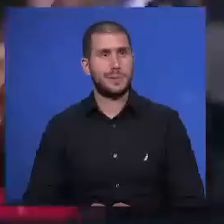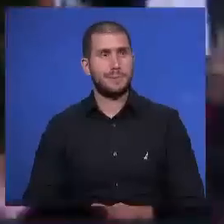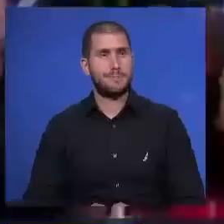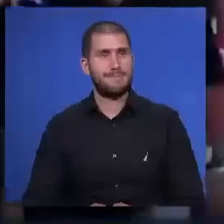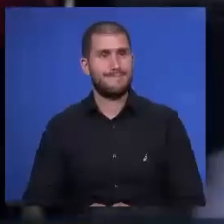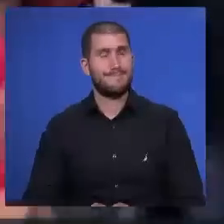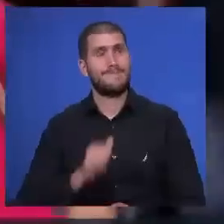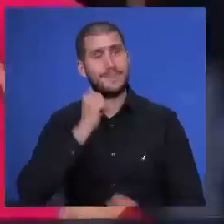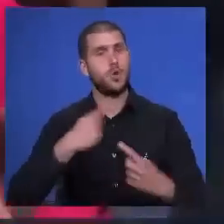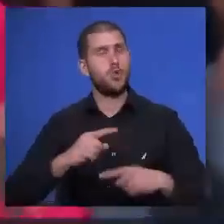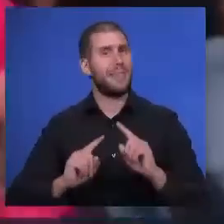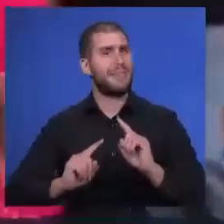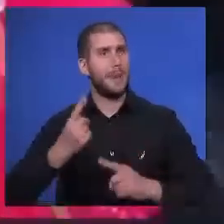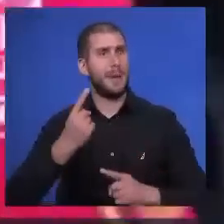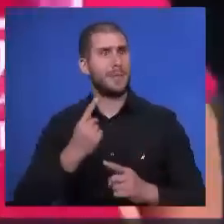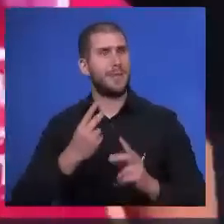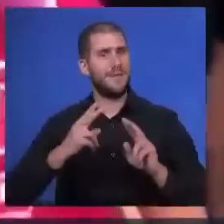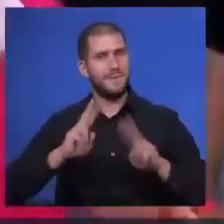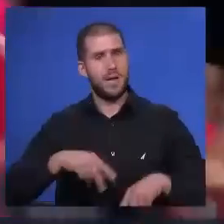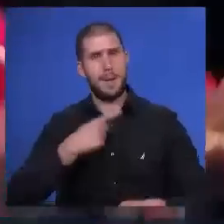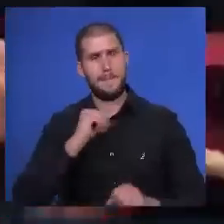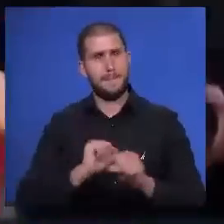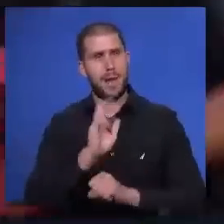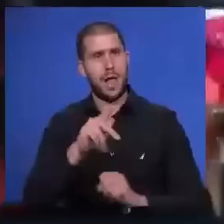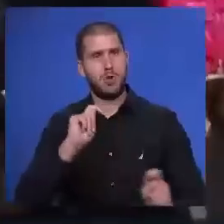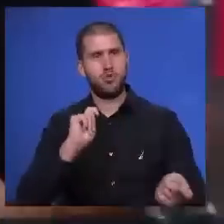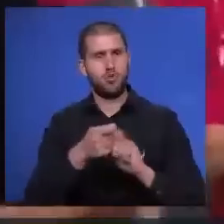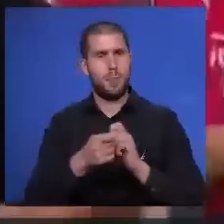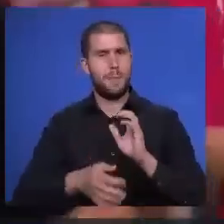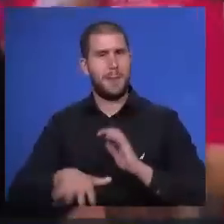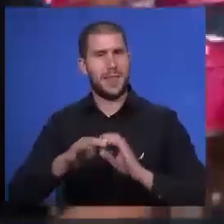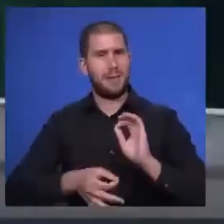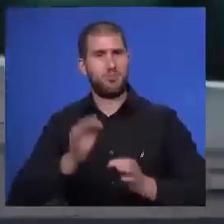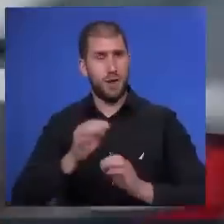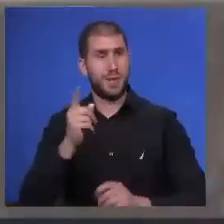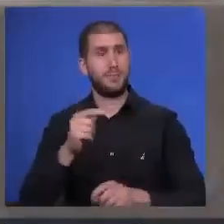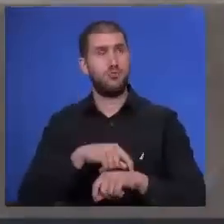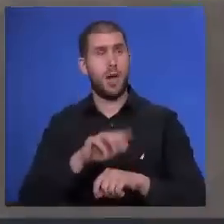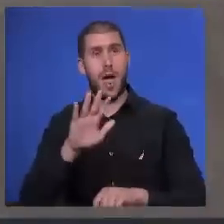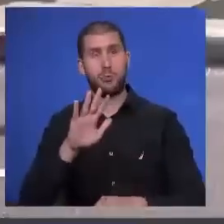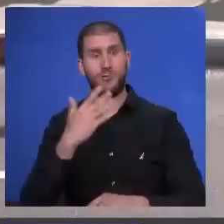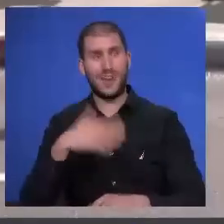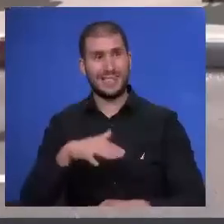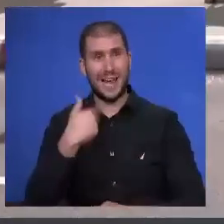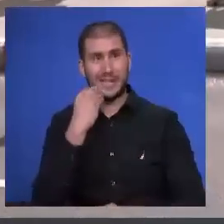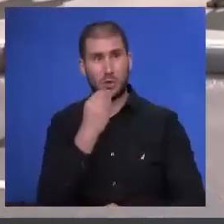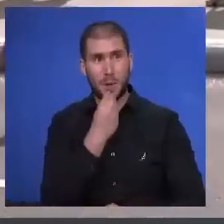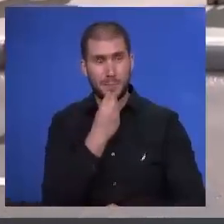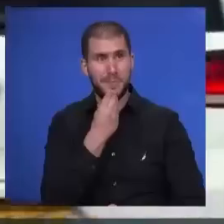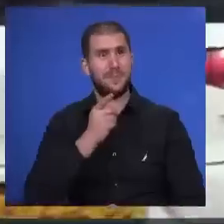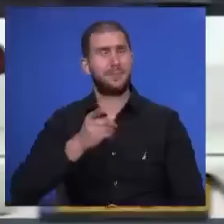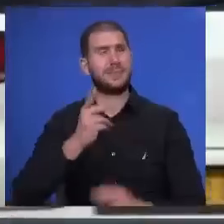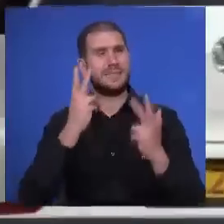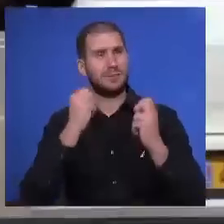מחר יהיה יום דרמטי בהחרפת המחאה על השינויים במערכת המשפט. כאשר החל מהשעה 5:30 אחר הצהריים,